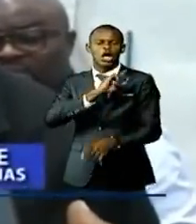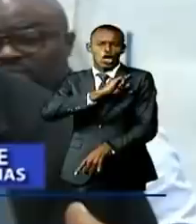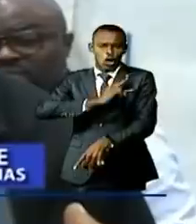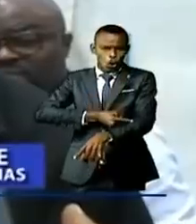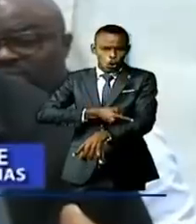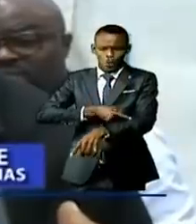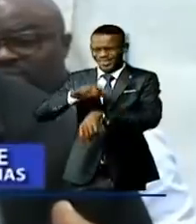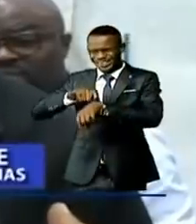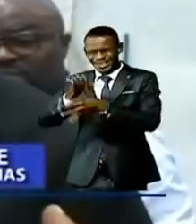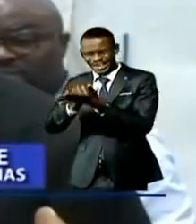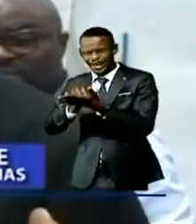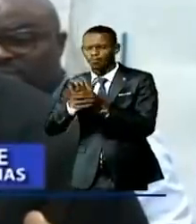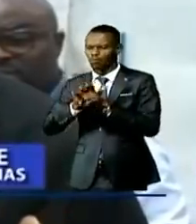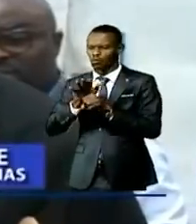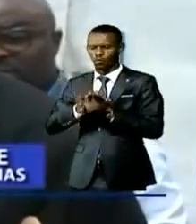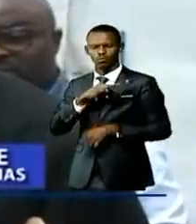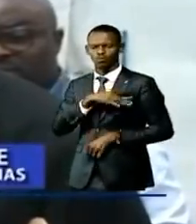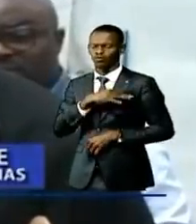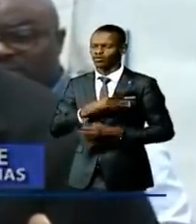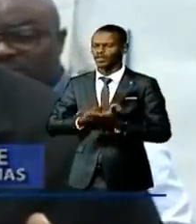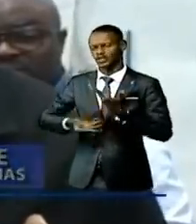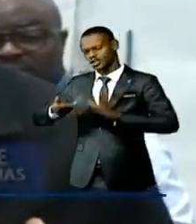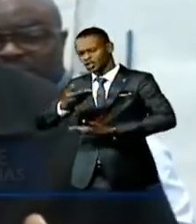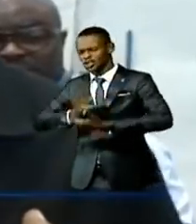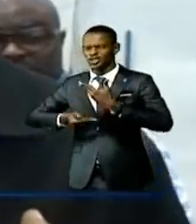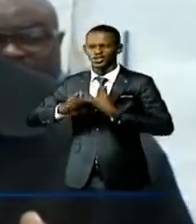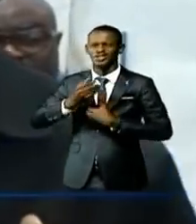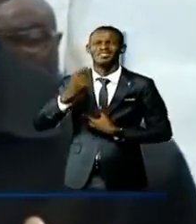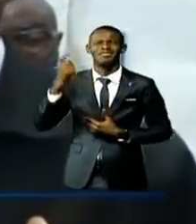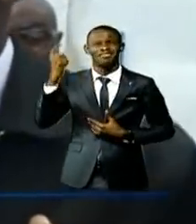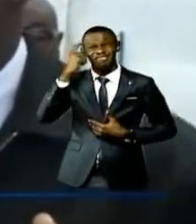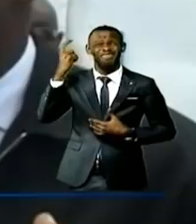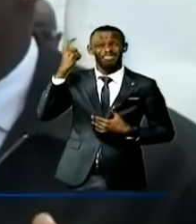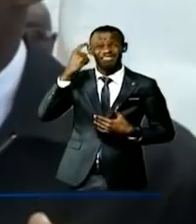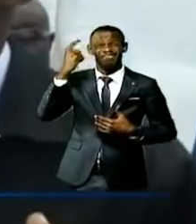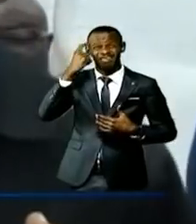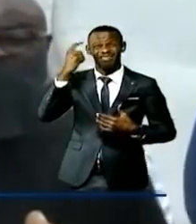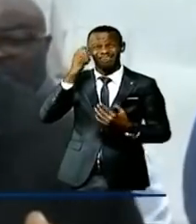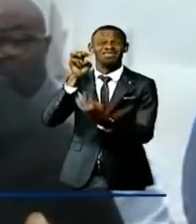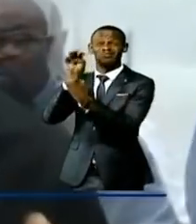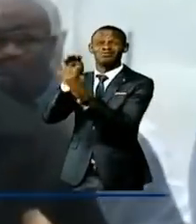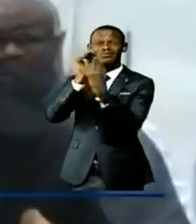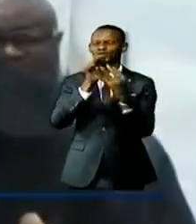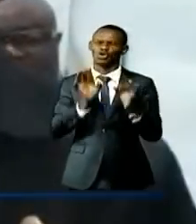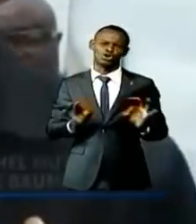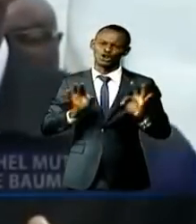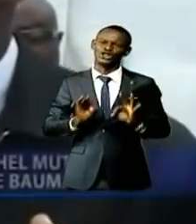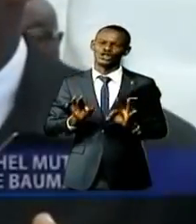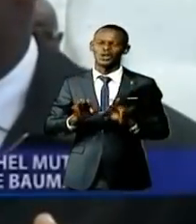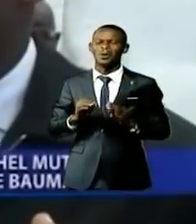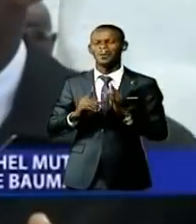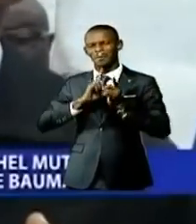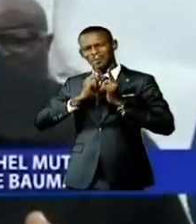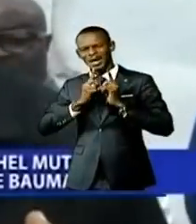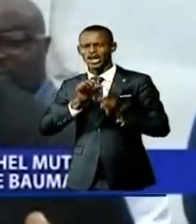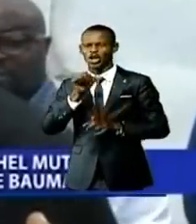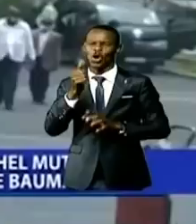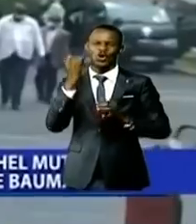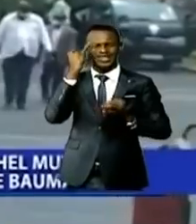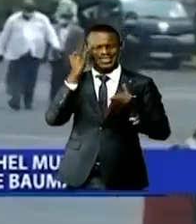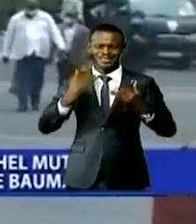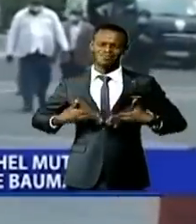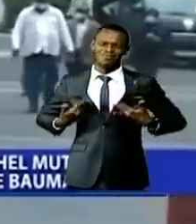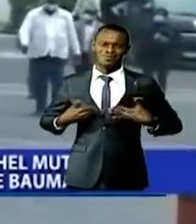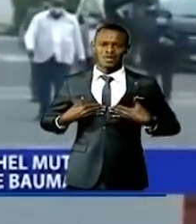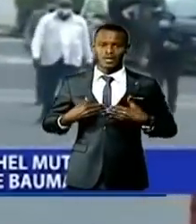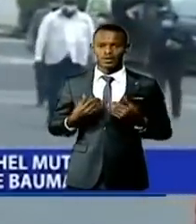utiliser pour profiter, pour parler d'autre chose que de parler d'état de siège ou de Covid-19. L'ouverture de ce festival à Mani, c'est pour ce